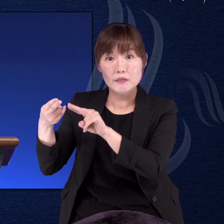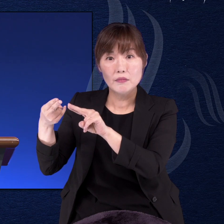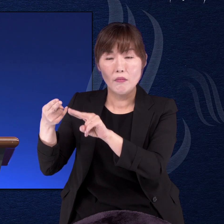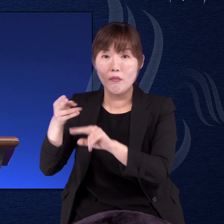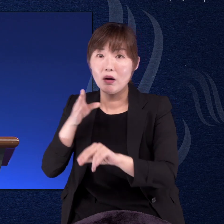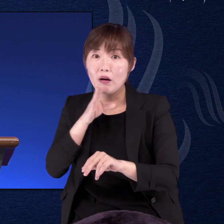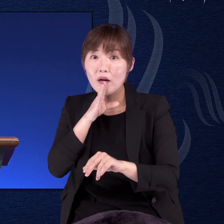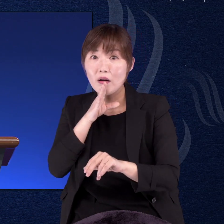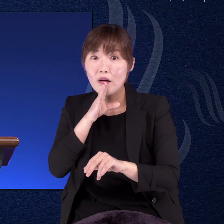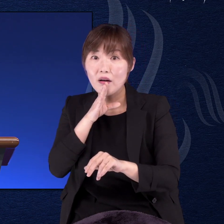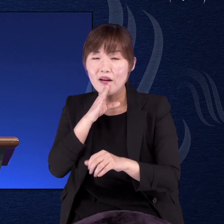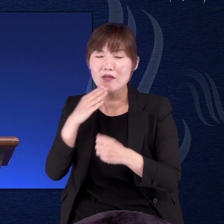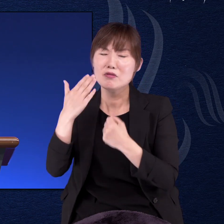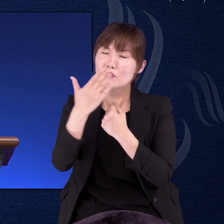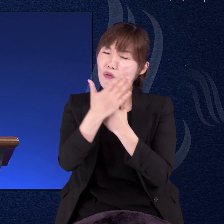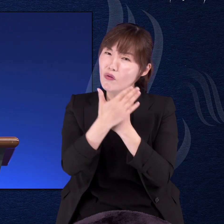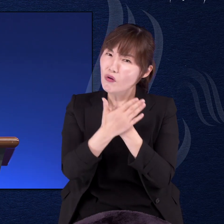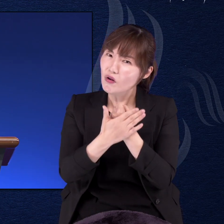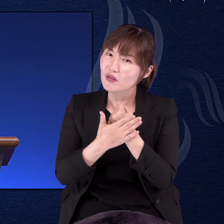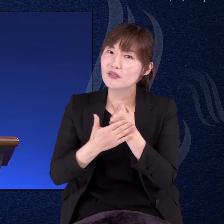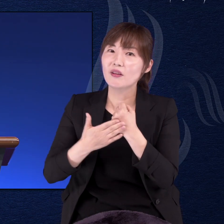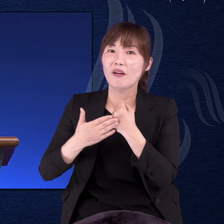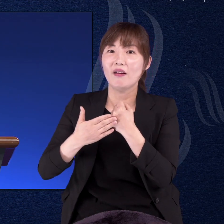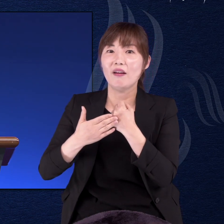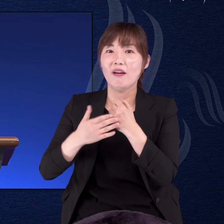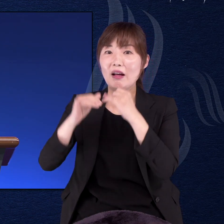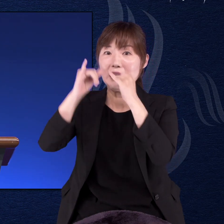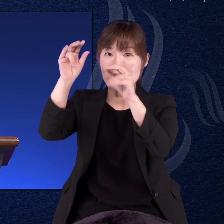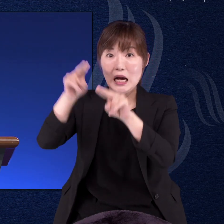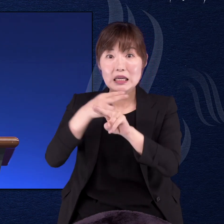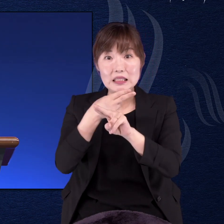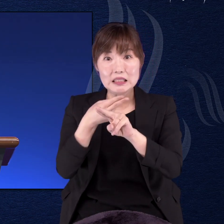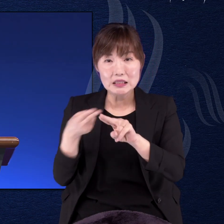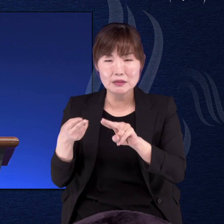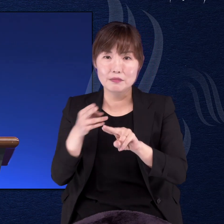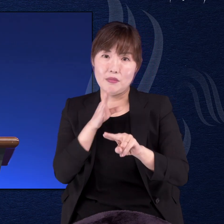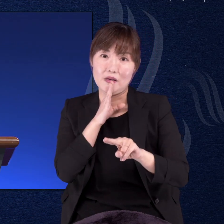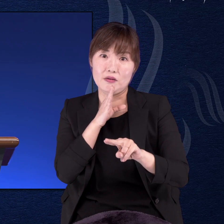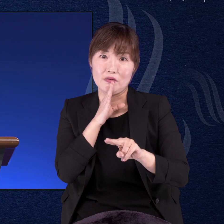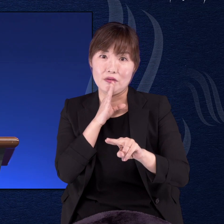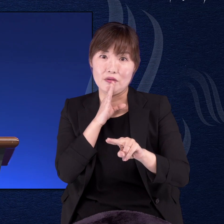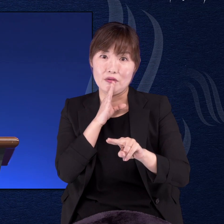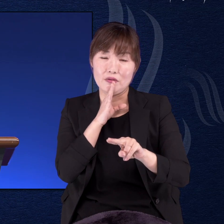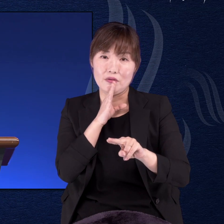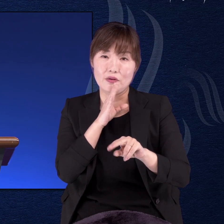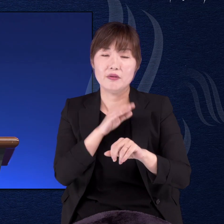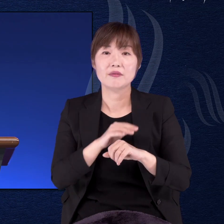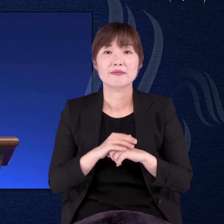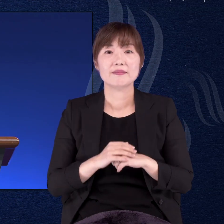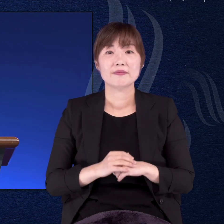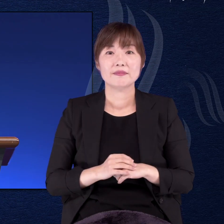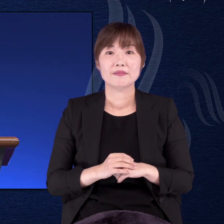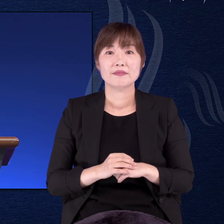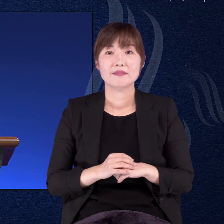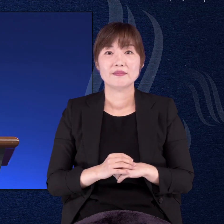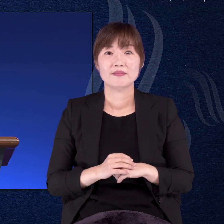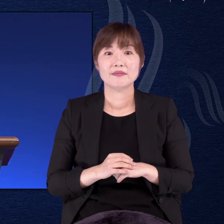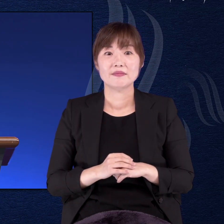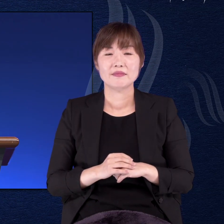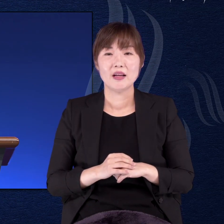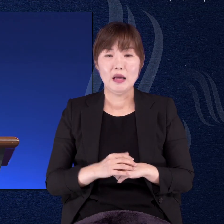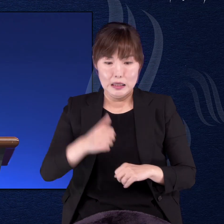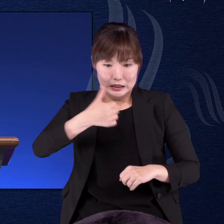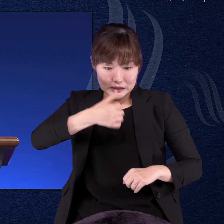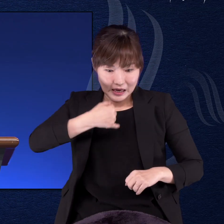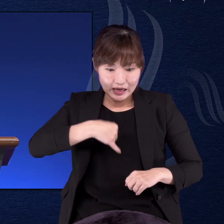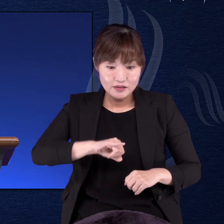정말 감사하죠. 우리는 이 상급한테, 이 상들한테 매일매일 감사의